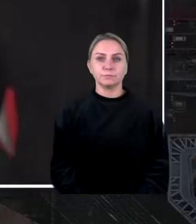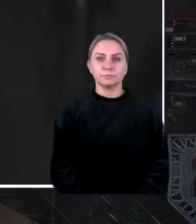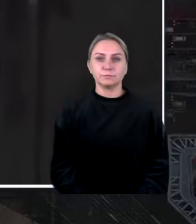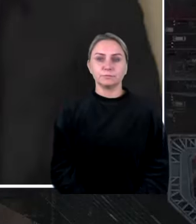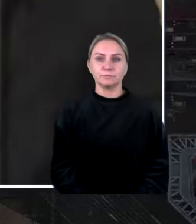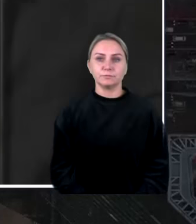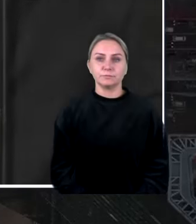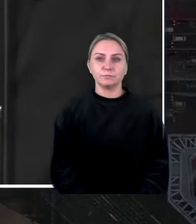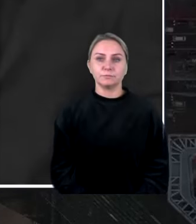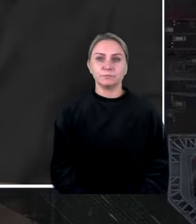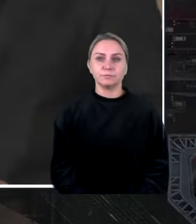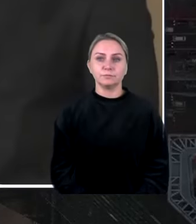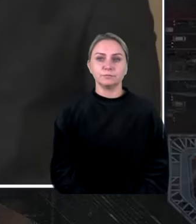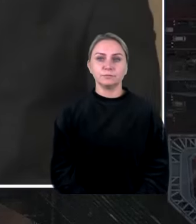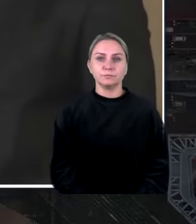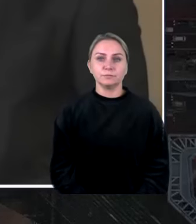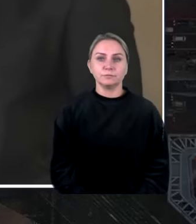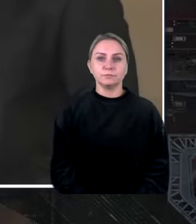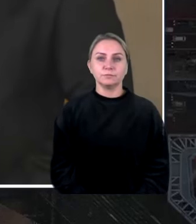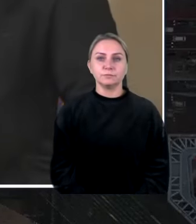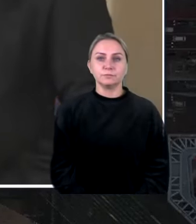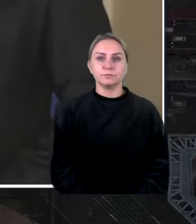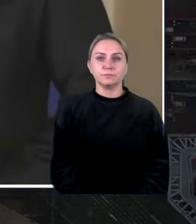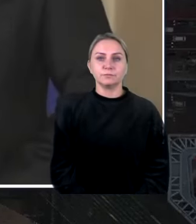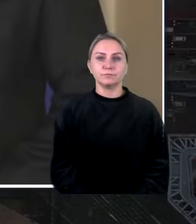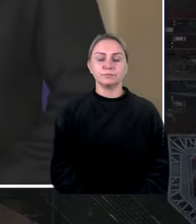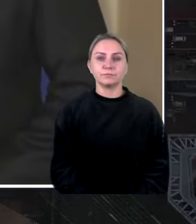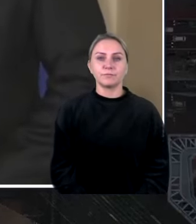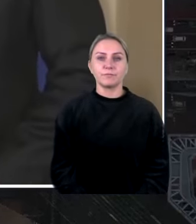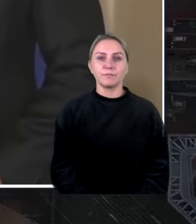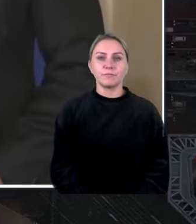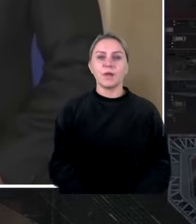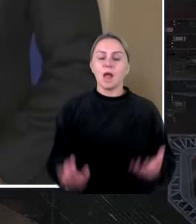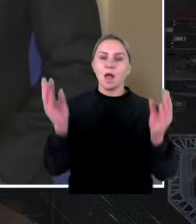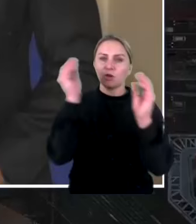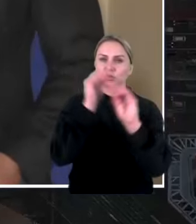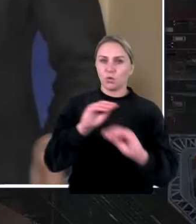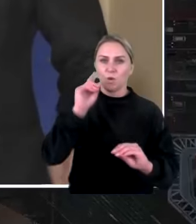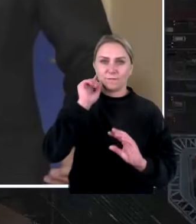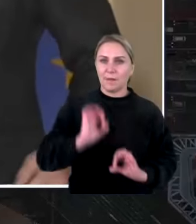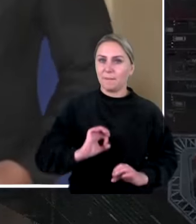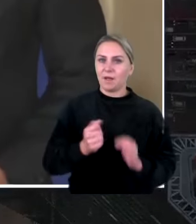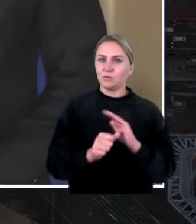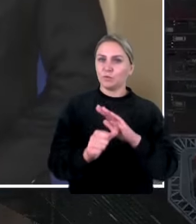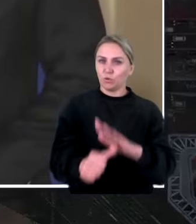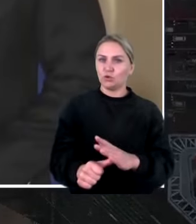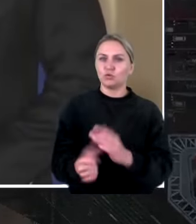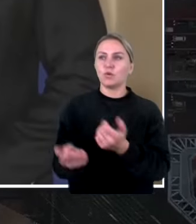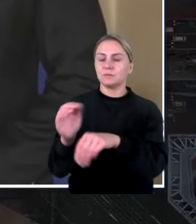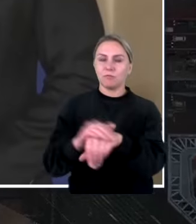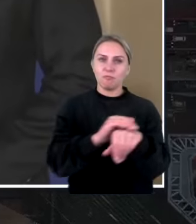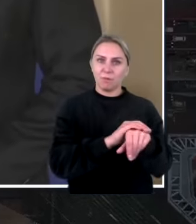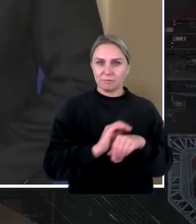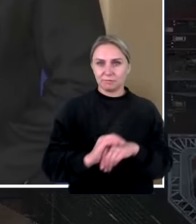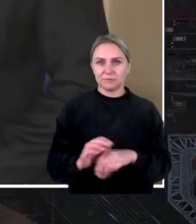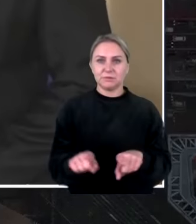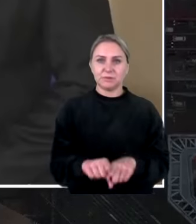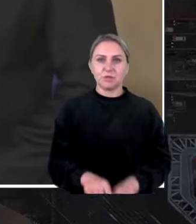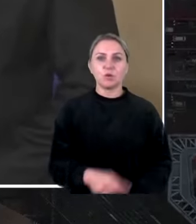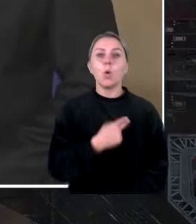Szanowna Pani Przewodnicząca, Szanowni Koledzy, U nas